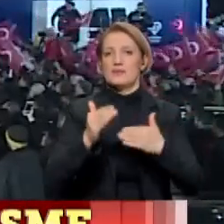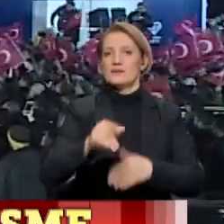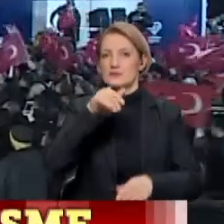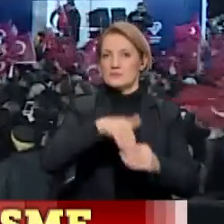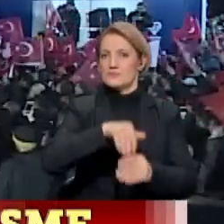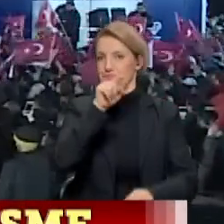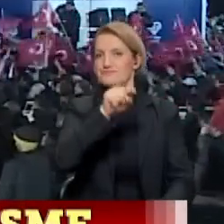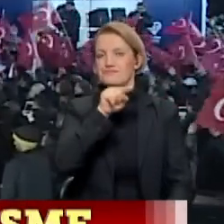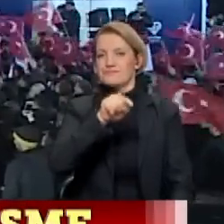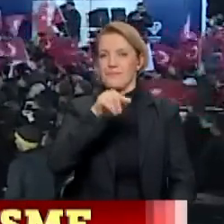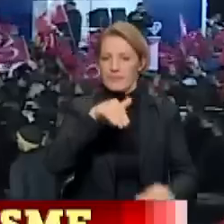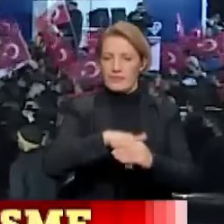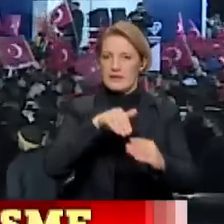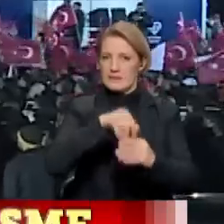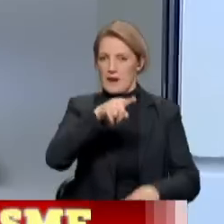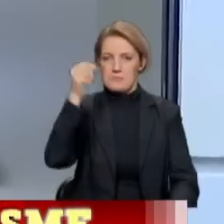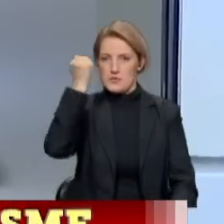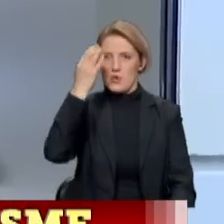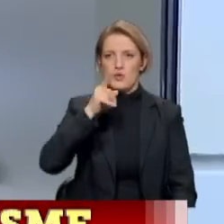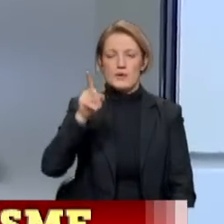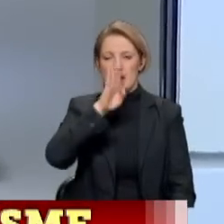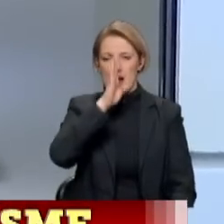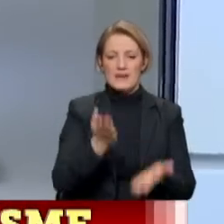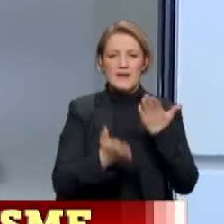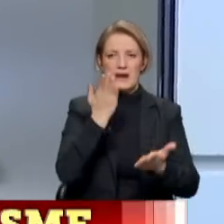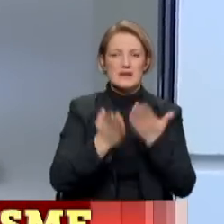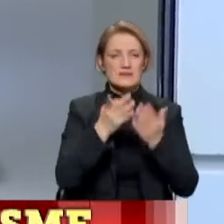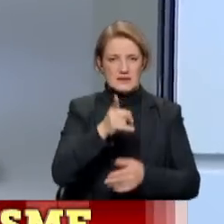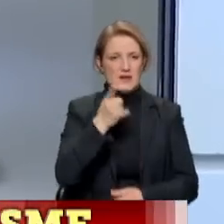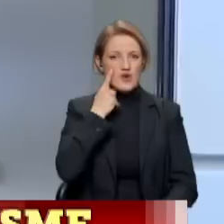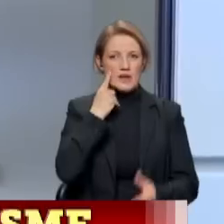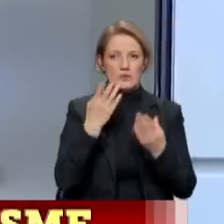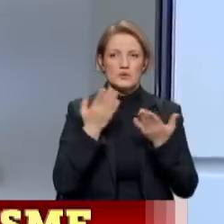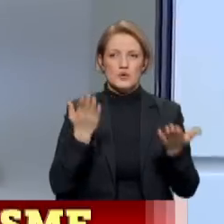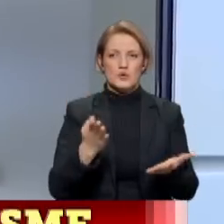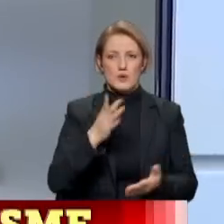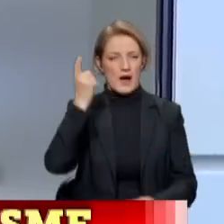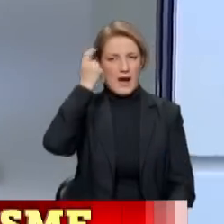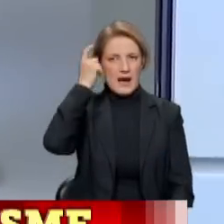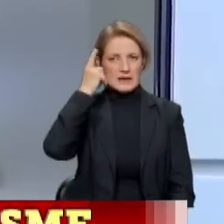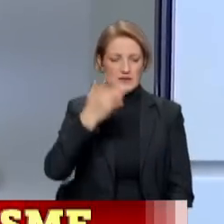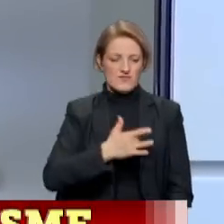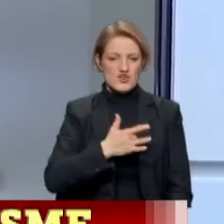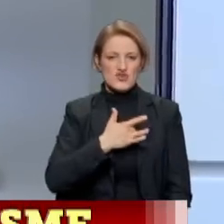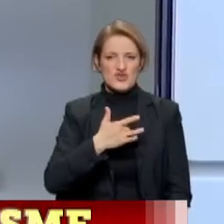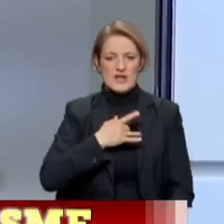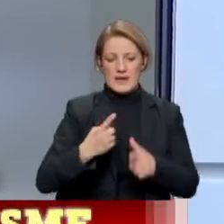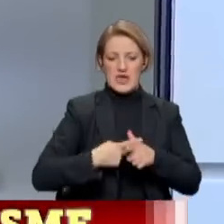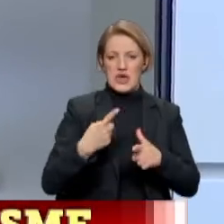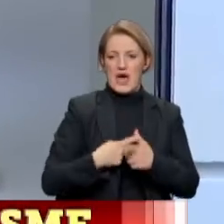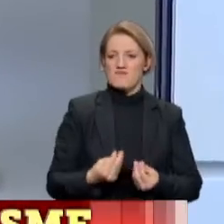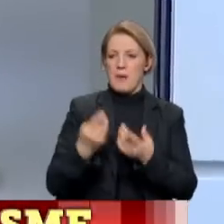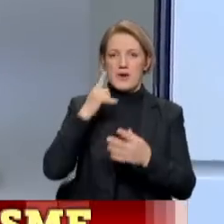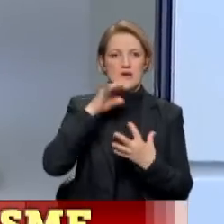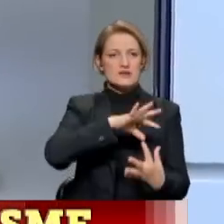Sandıkta edeceğiz, sandıkta. Adaletin katline şahitlik ediyoruz. aklını ve vicdanını kiralamış